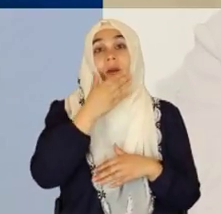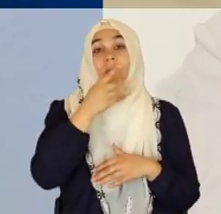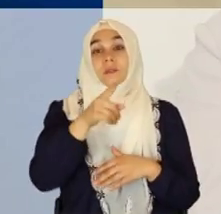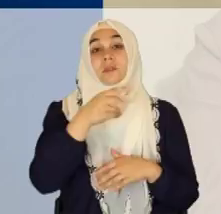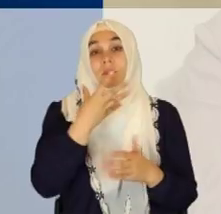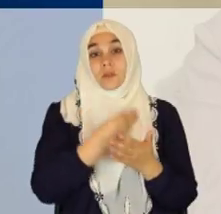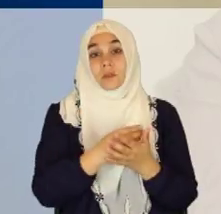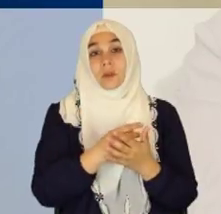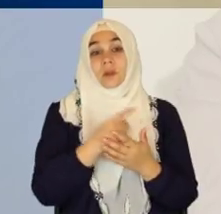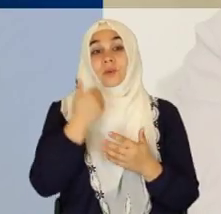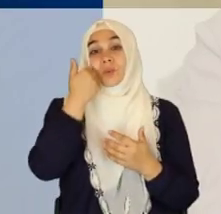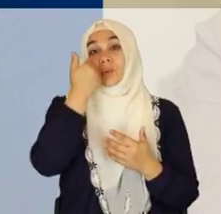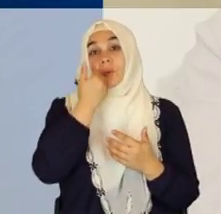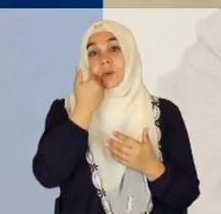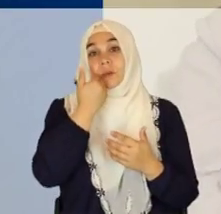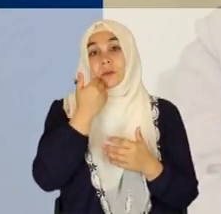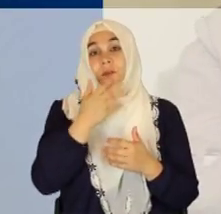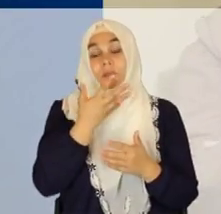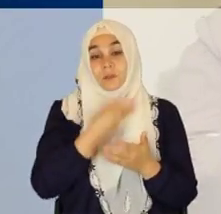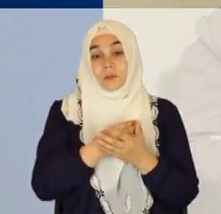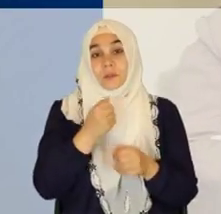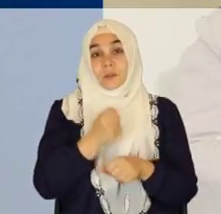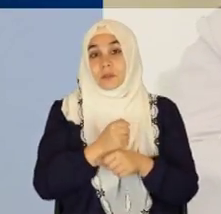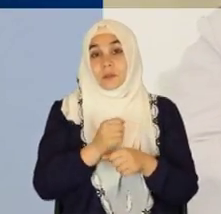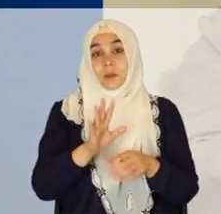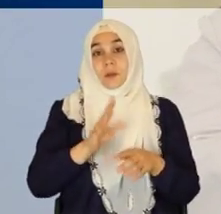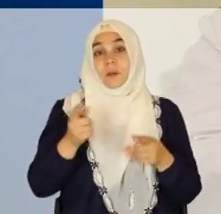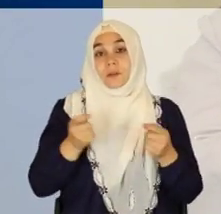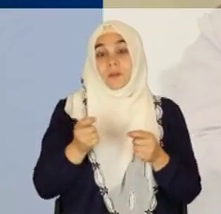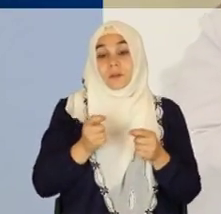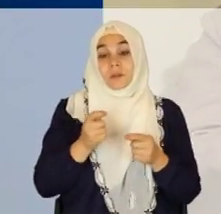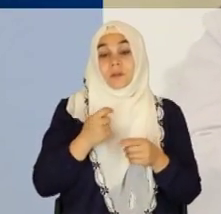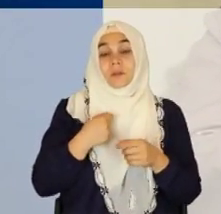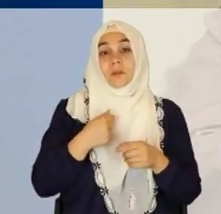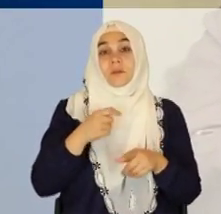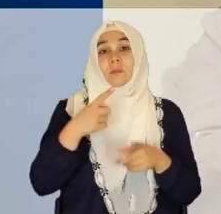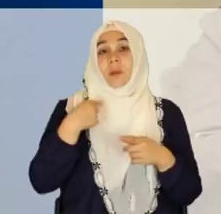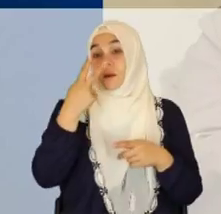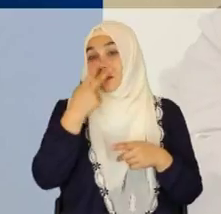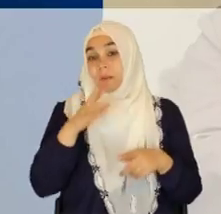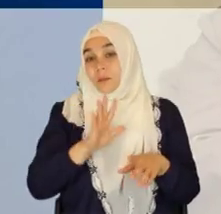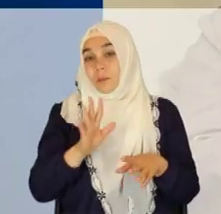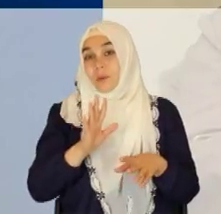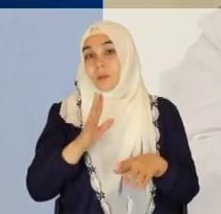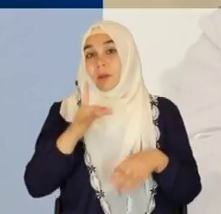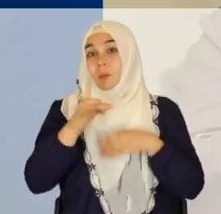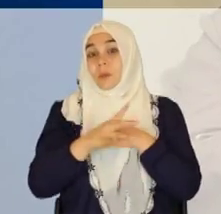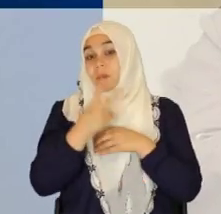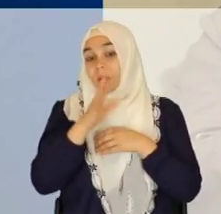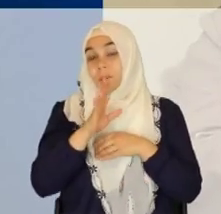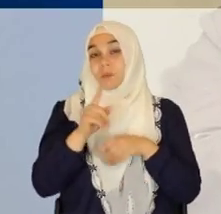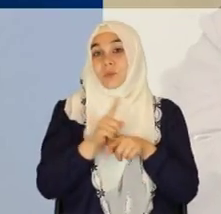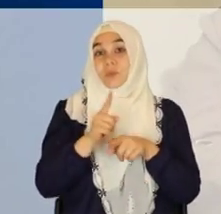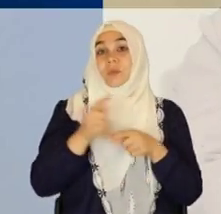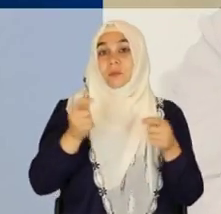bor. O'zini iloji boricha shu kuch bilan ushlab, birov meni nochor holda aytgan